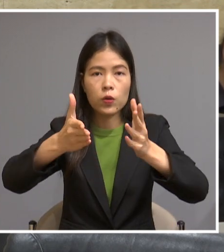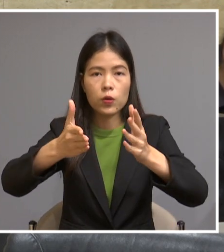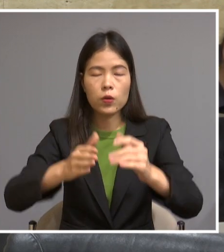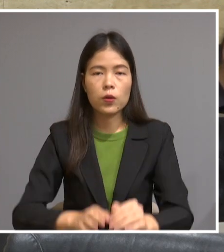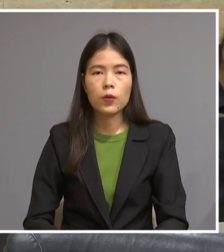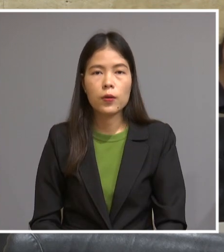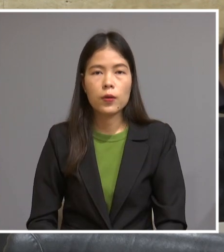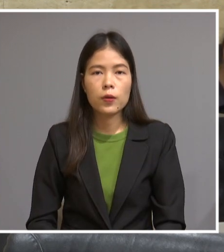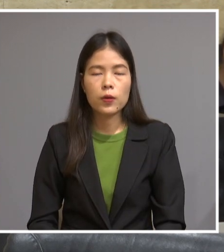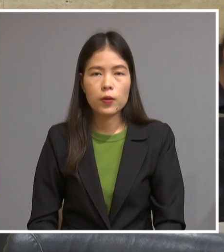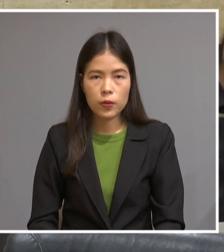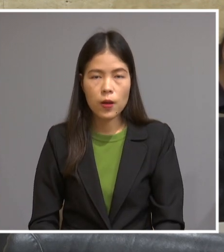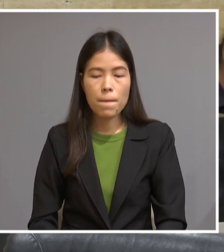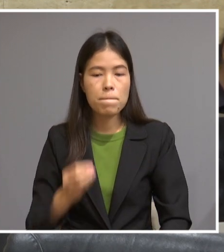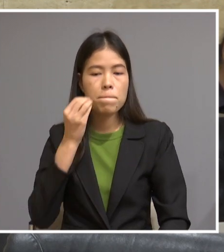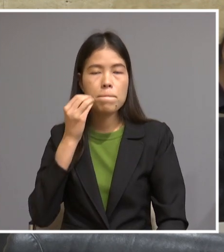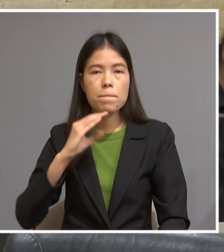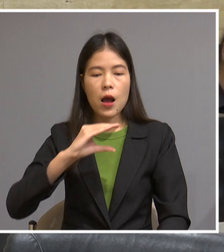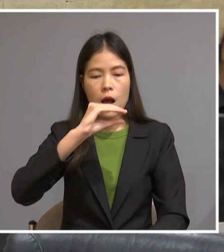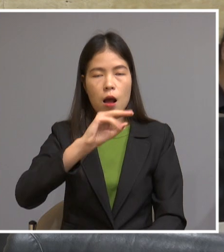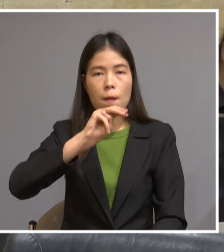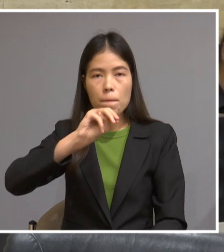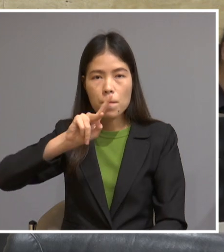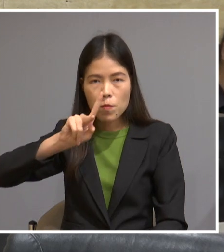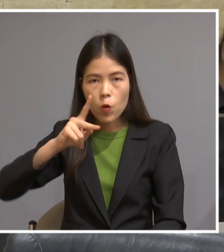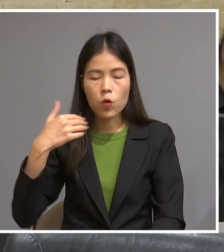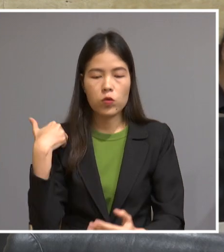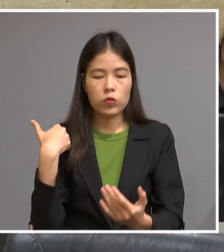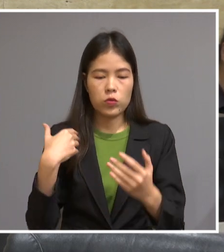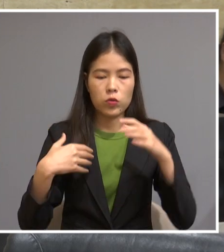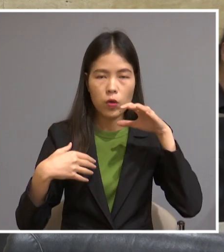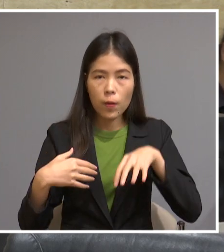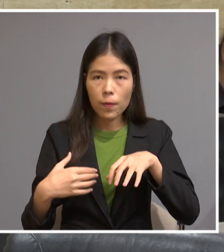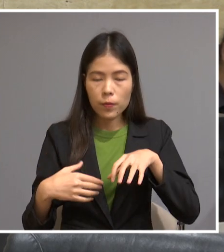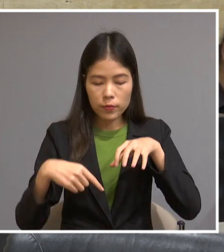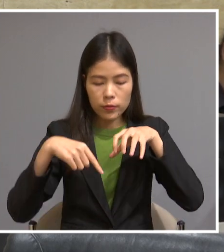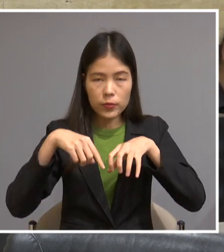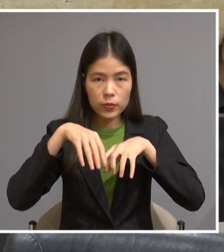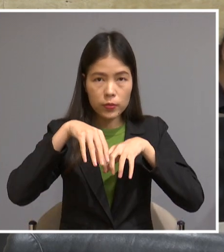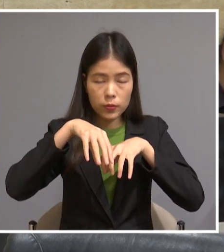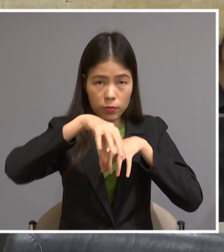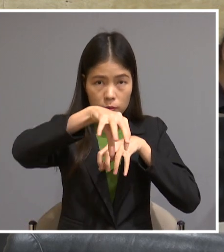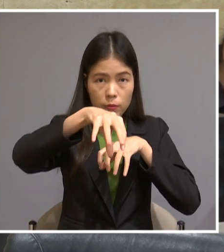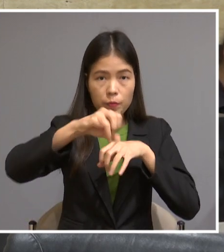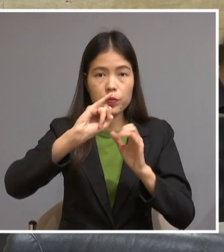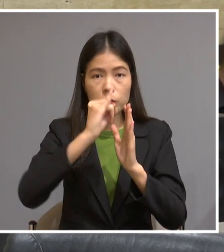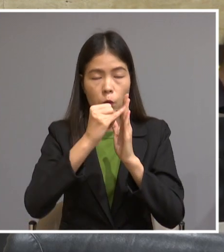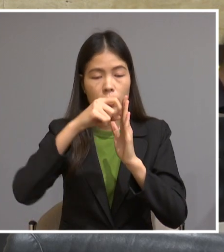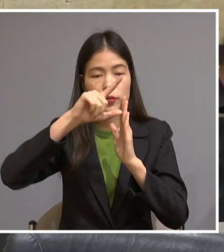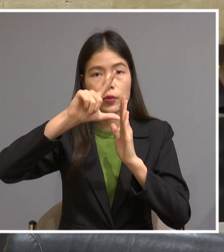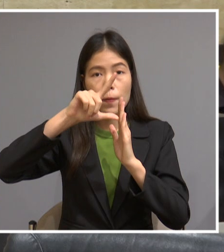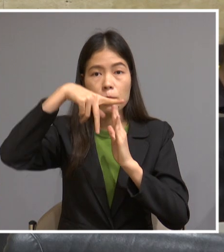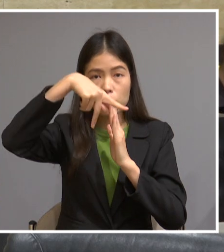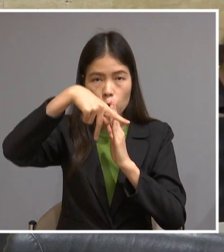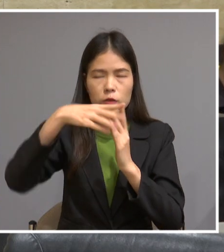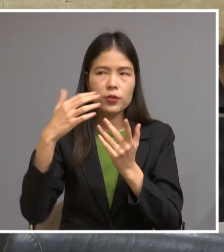ตน อำเภอบนหงลัพูลถึงแยกสะปุ๋ง agreement ป่าซาง musclesัหวดลัพูลที่มุ่ปตีติดผมไว